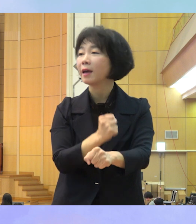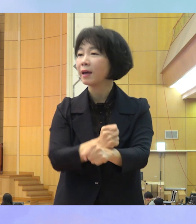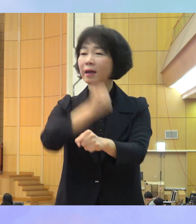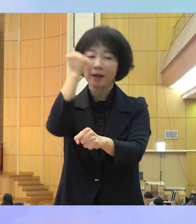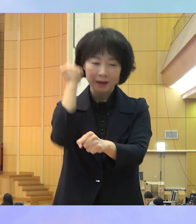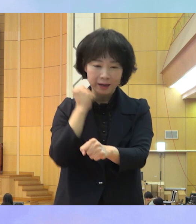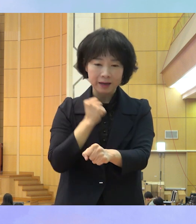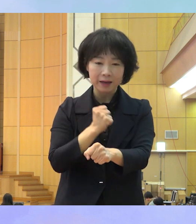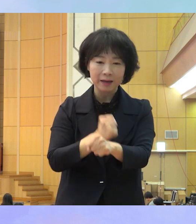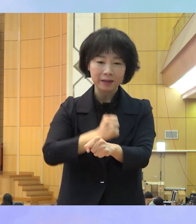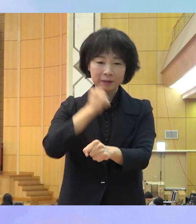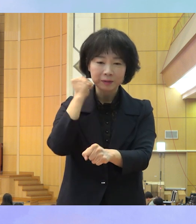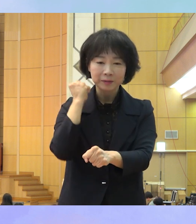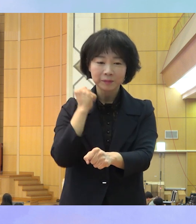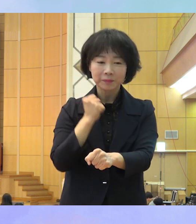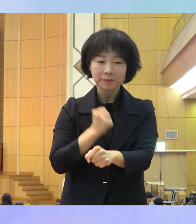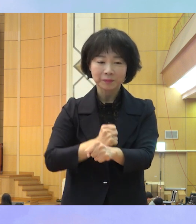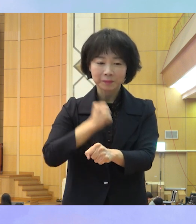경배하네.